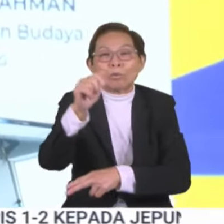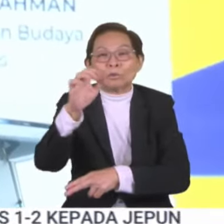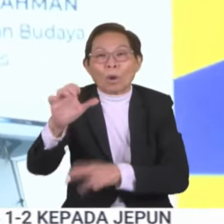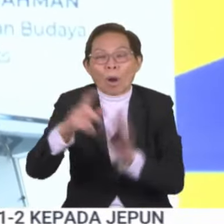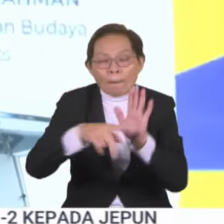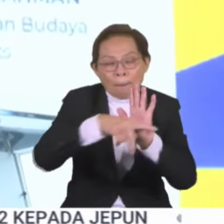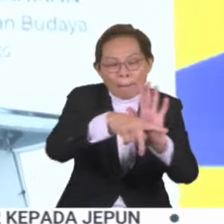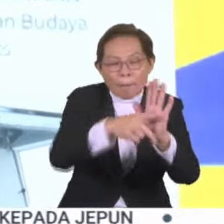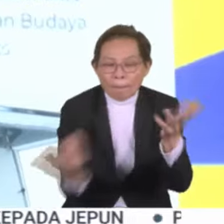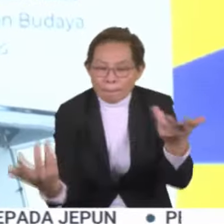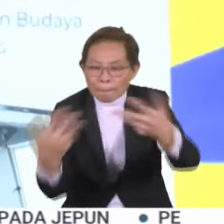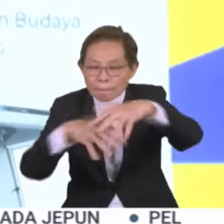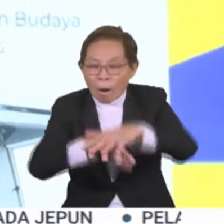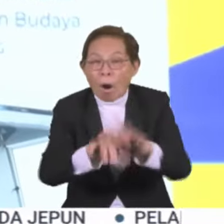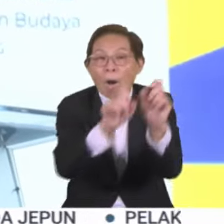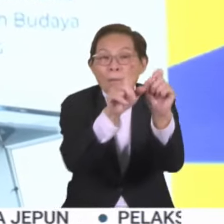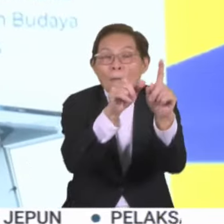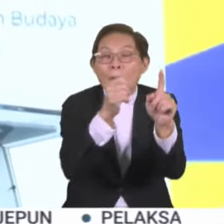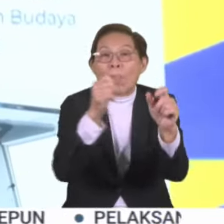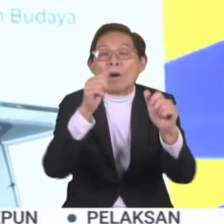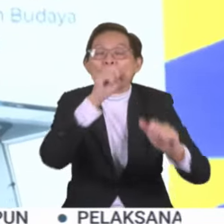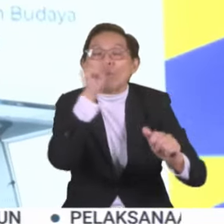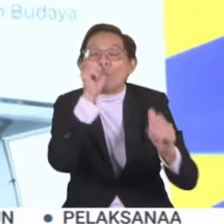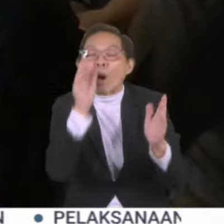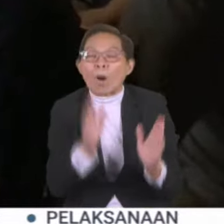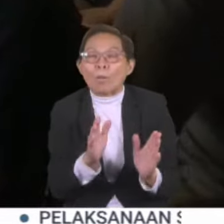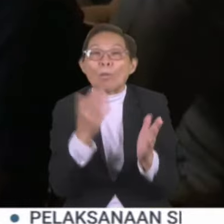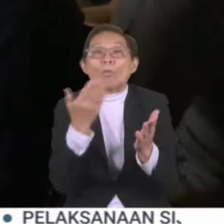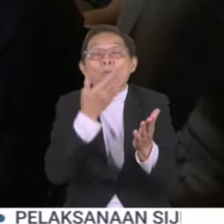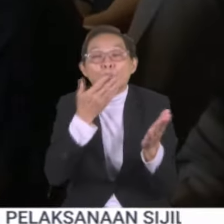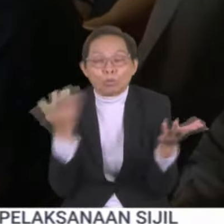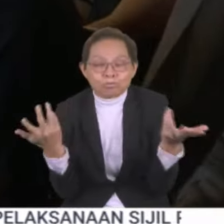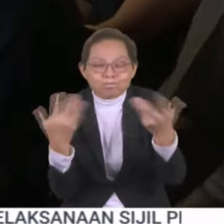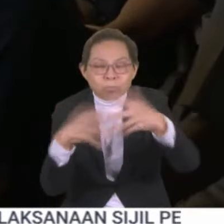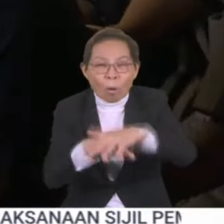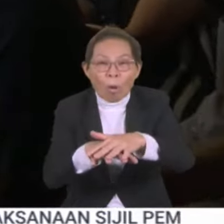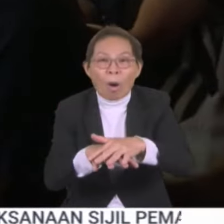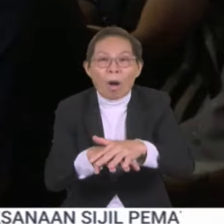pameran menggabungkan 11 artis muda yang memperjuangkan seni kontemporari.